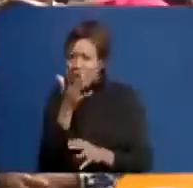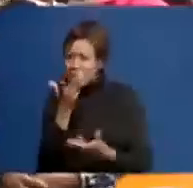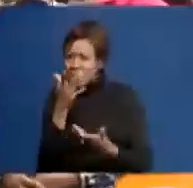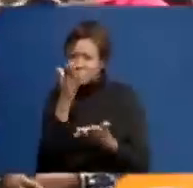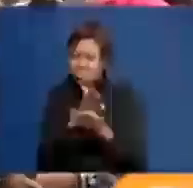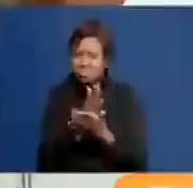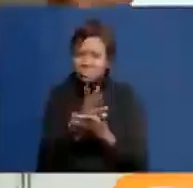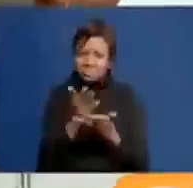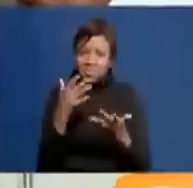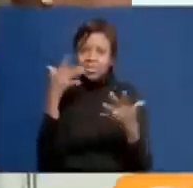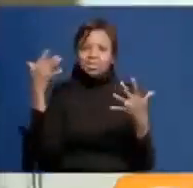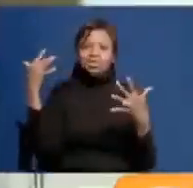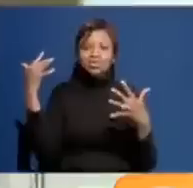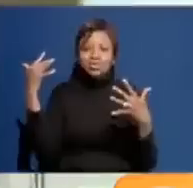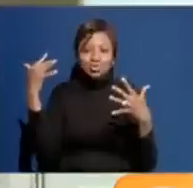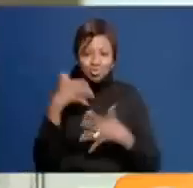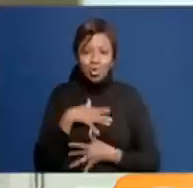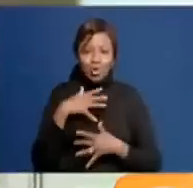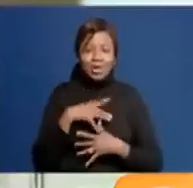Na sisi tulikuwa na